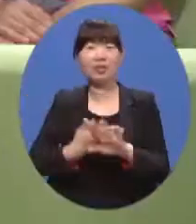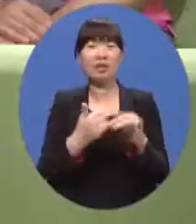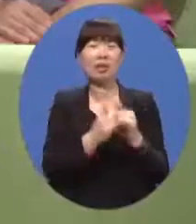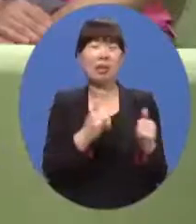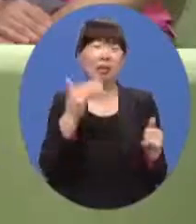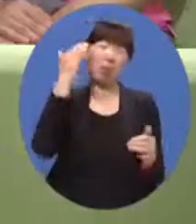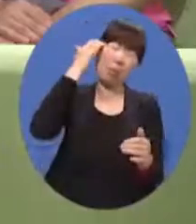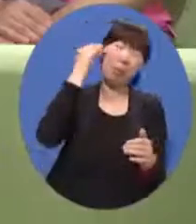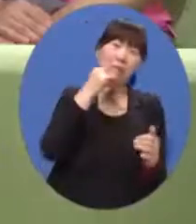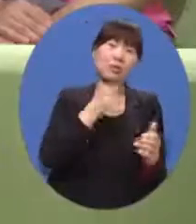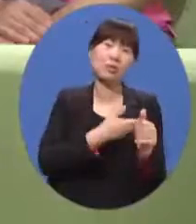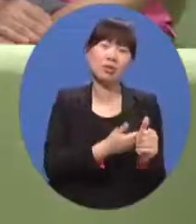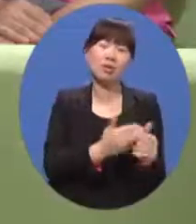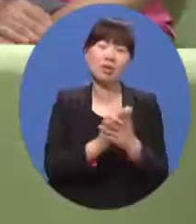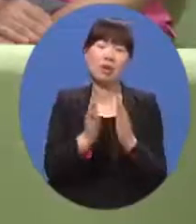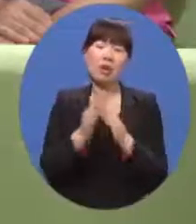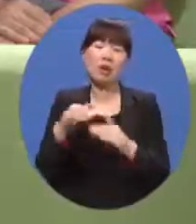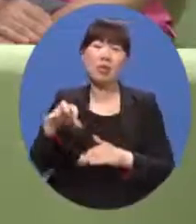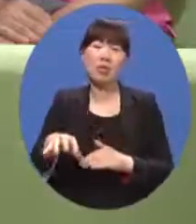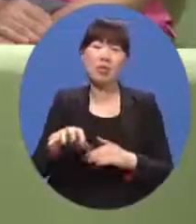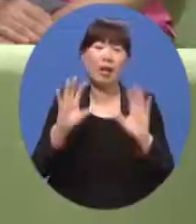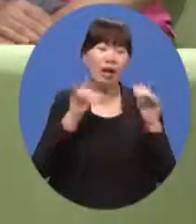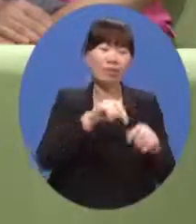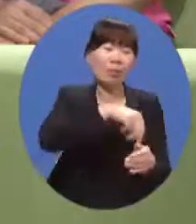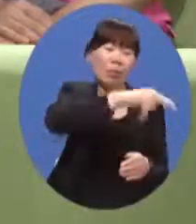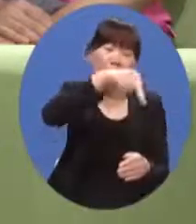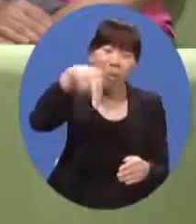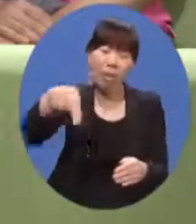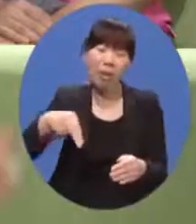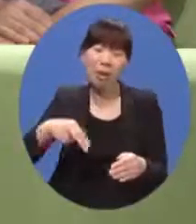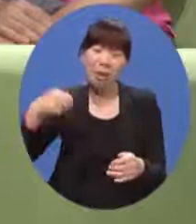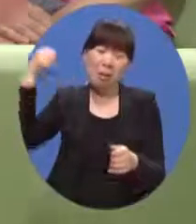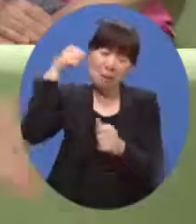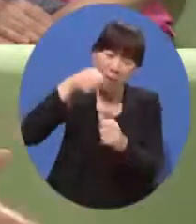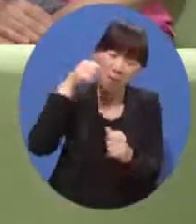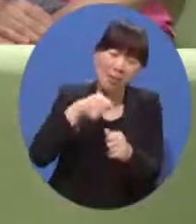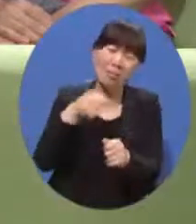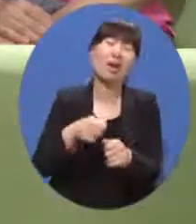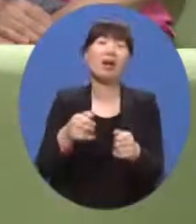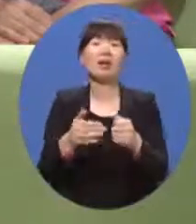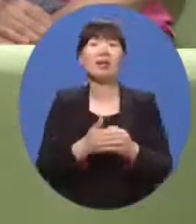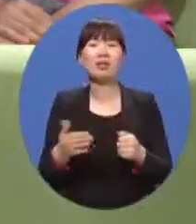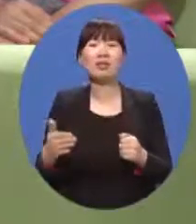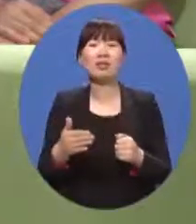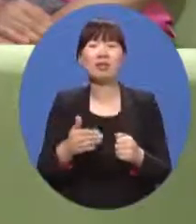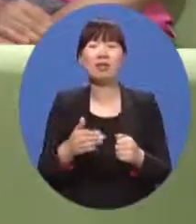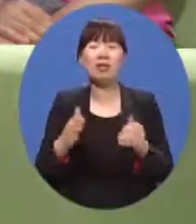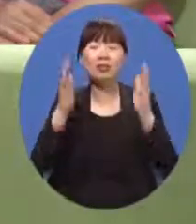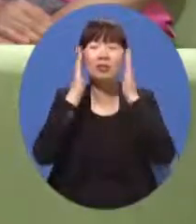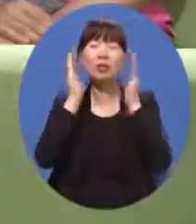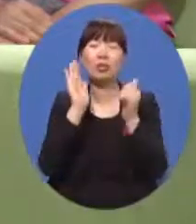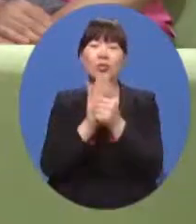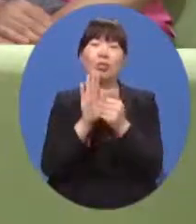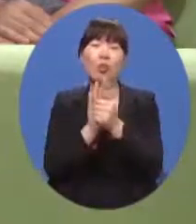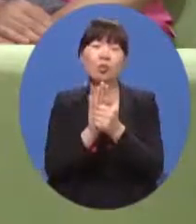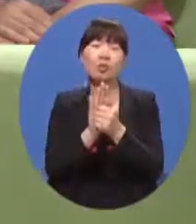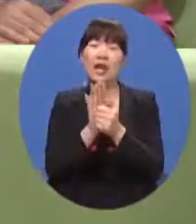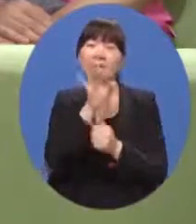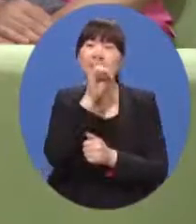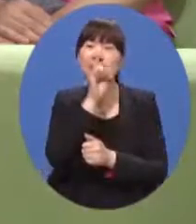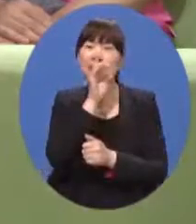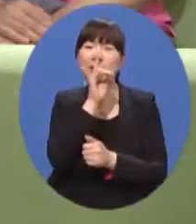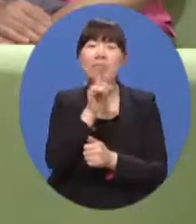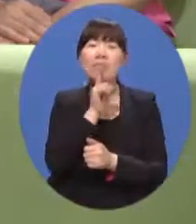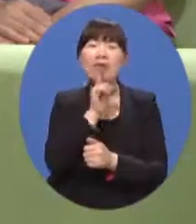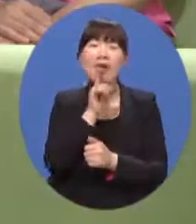줘요. 유치원에 갔는데 얘가 너무 돌아다니고 애들 괴롭히고 때리고 뭐 자기가 산만해서 돌아다녀야 되기 때문에 네. 수업에 방해가 올 정도다라는